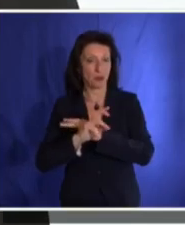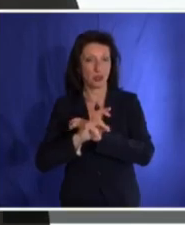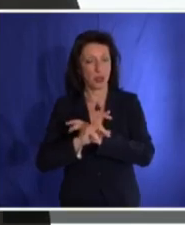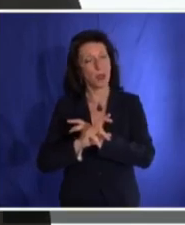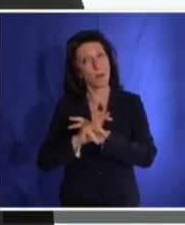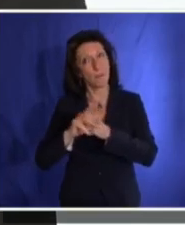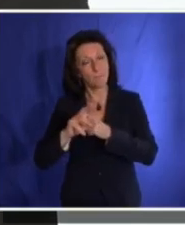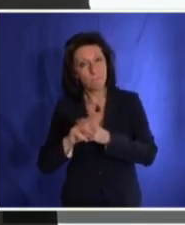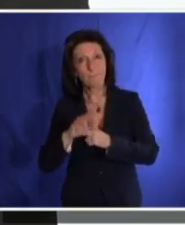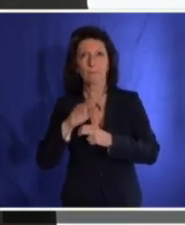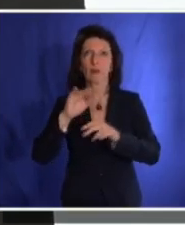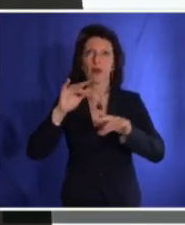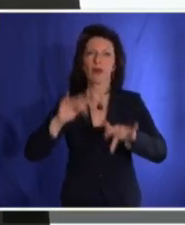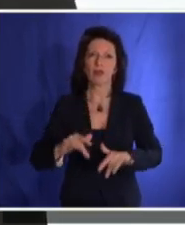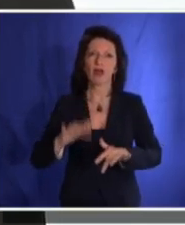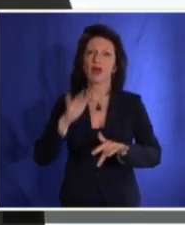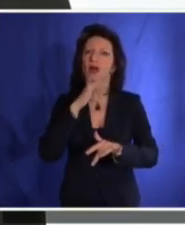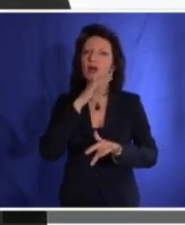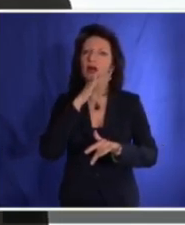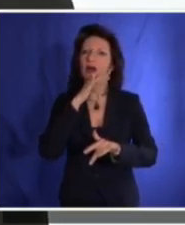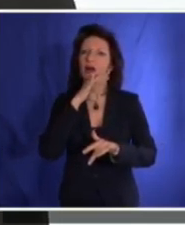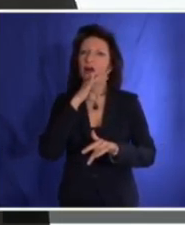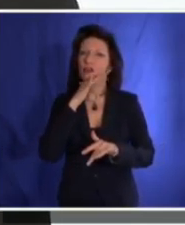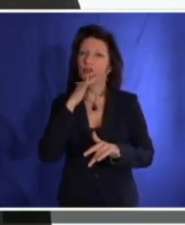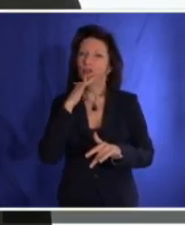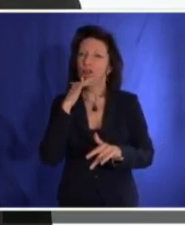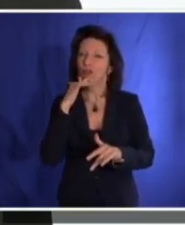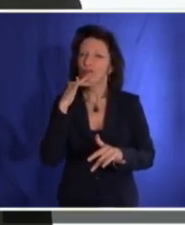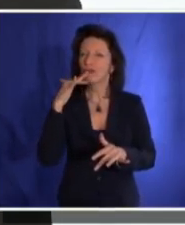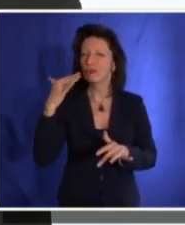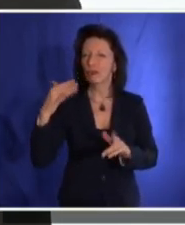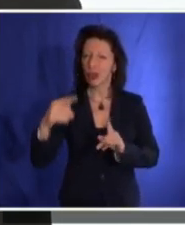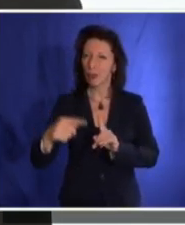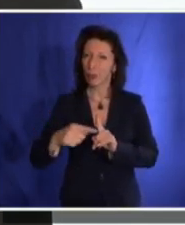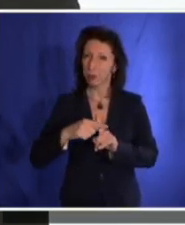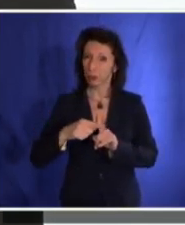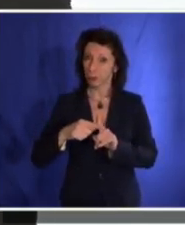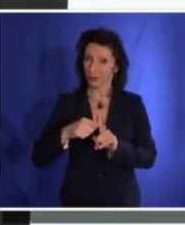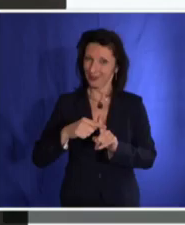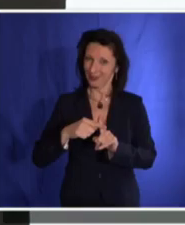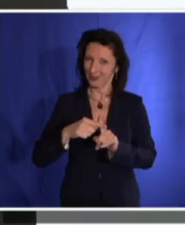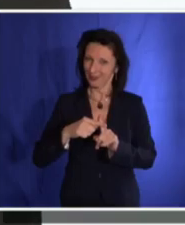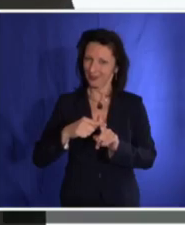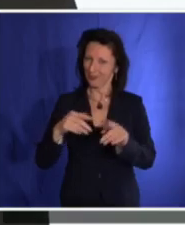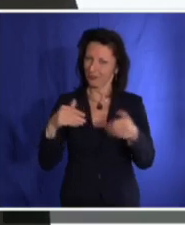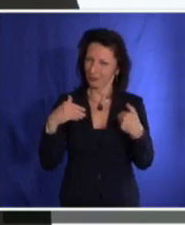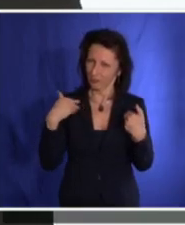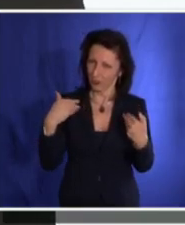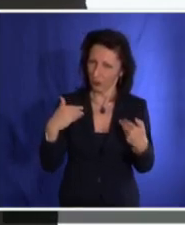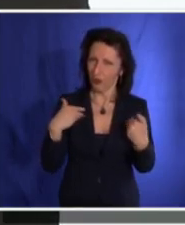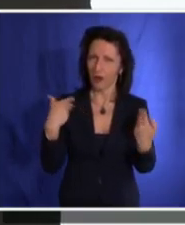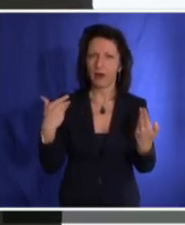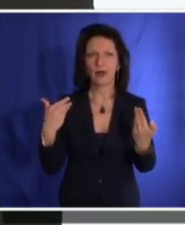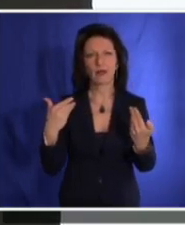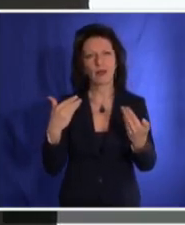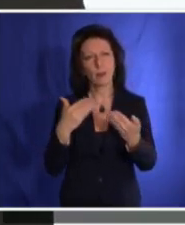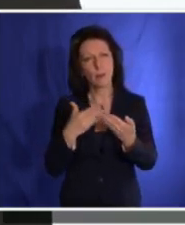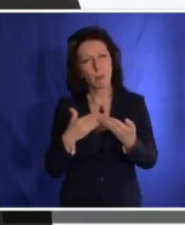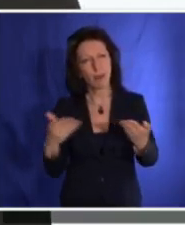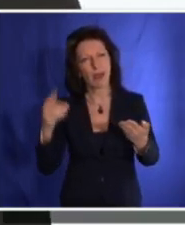viel Besonnenheit, Bereitschaft zum Denken für das